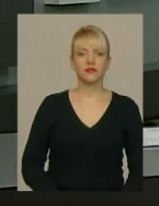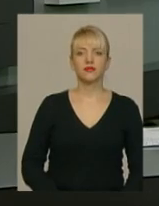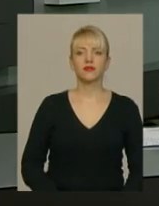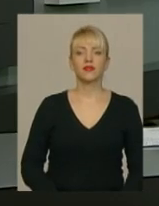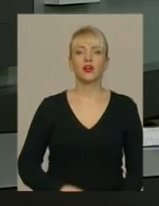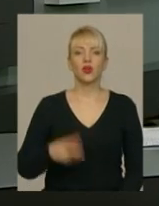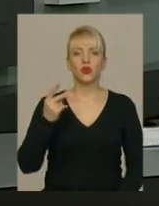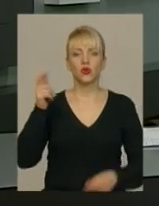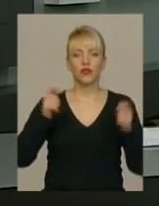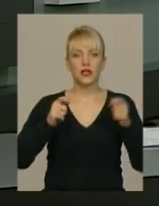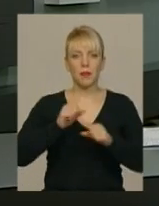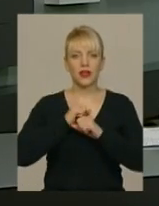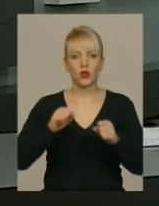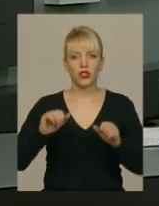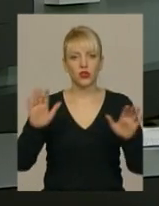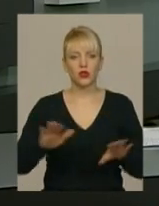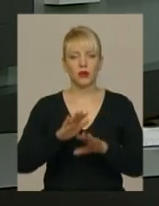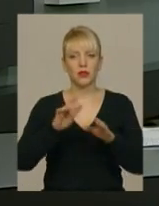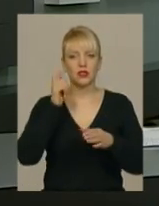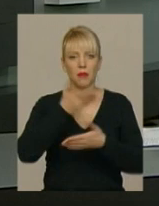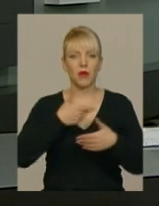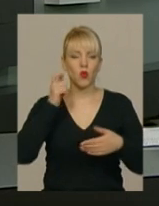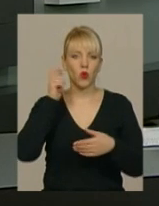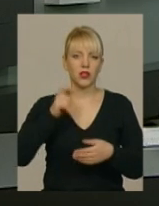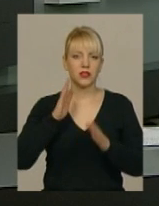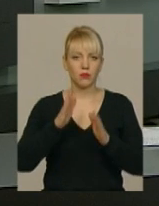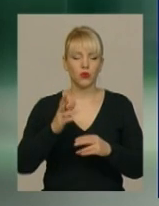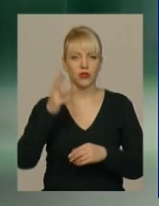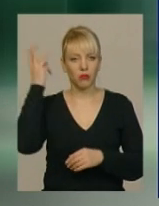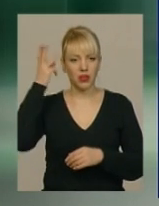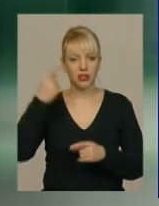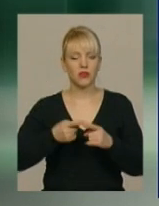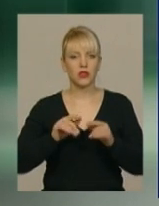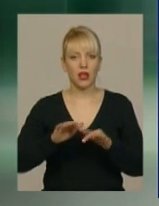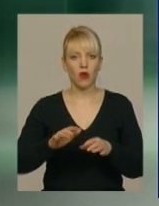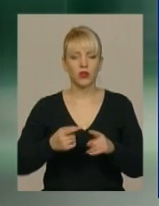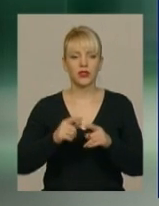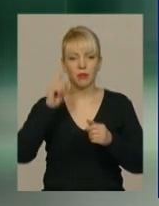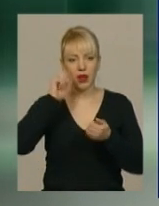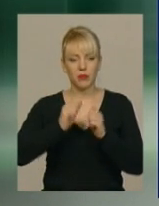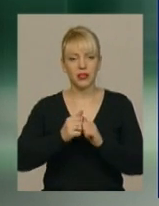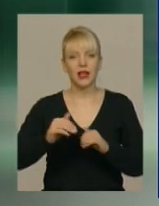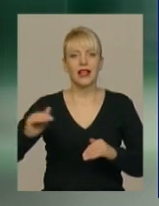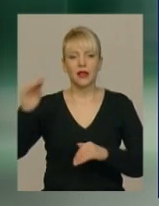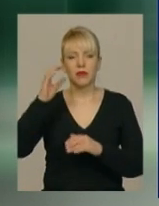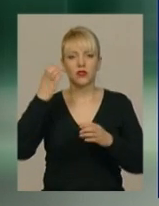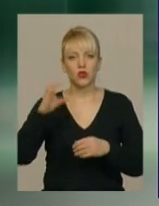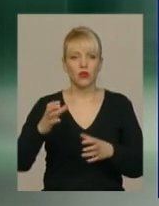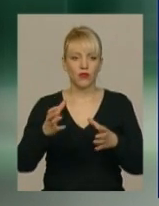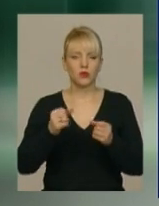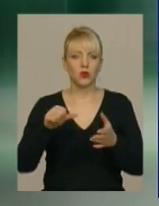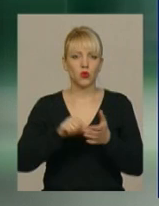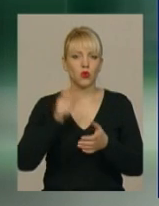Другий фестиваль патріотичної пісні «Ми українці» відбудеться у Хмельницькому. У заході пам'яті героїв Небесної сотні візьмуть участь українські